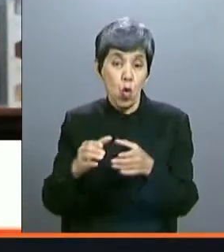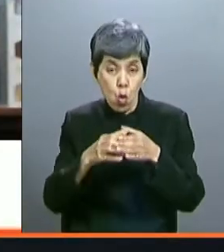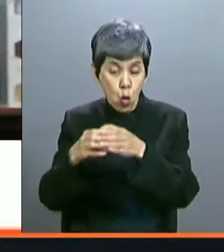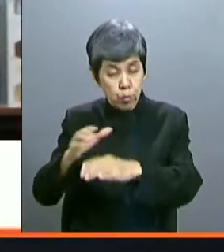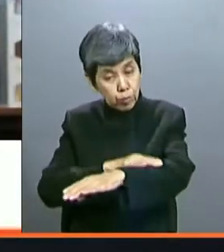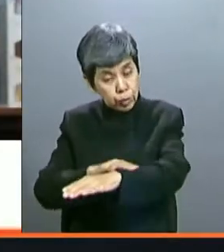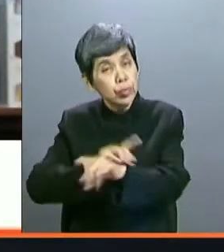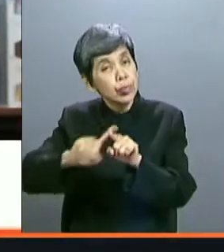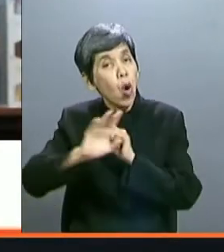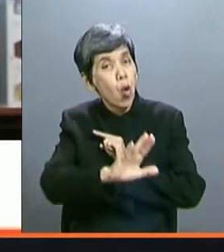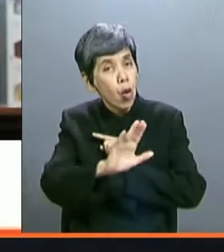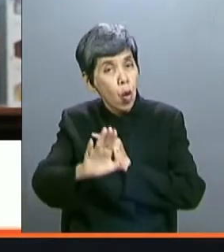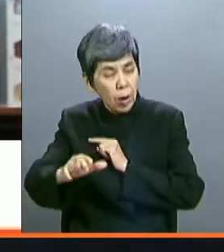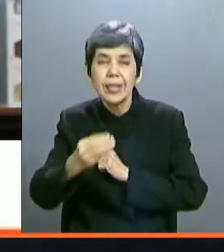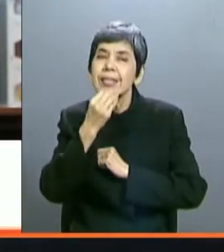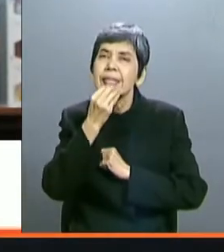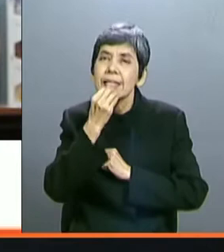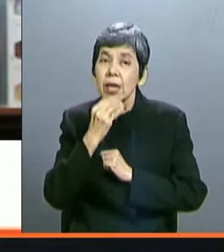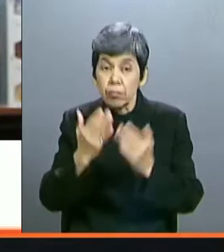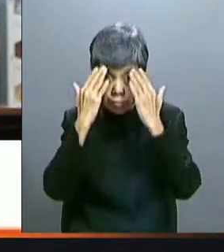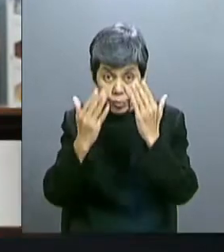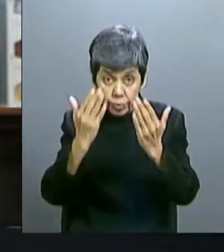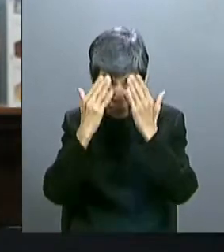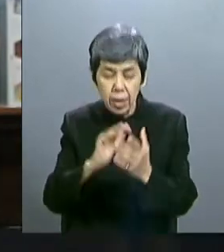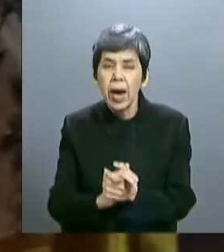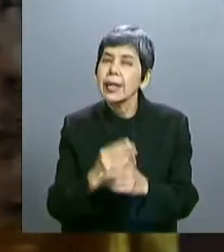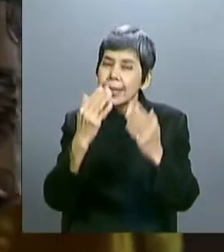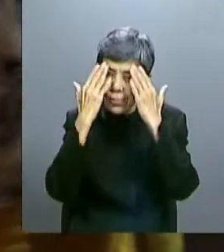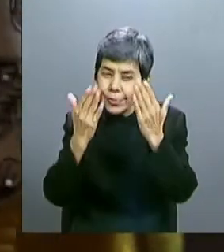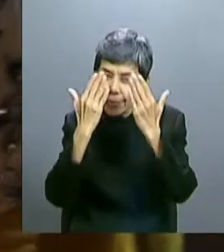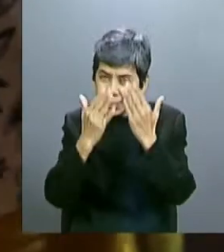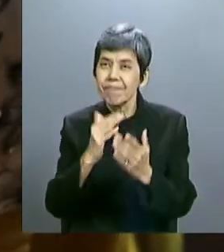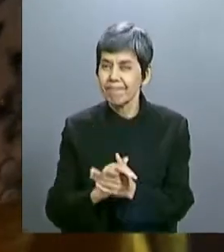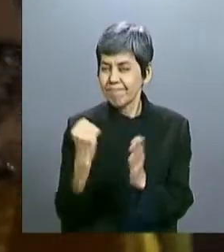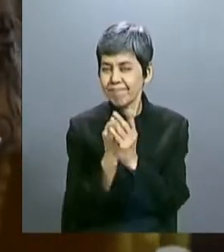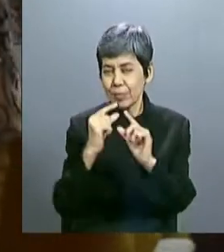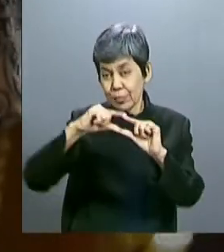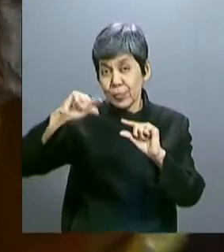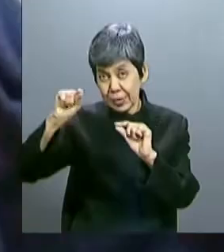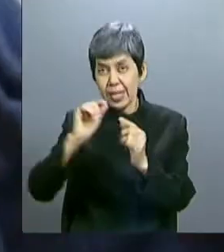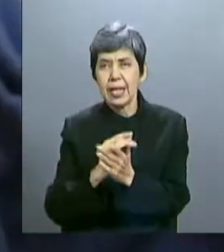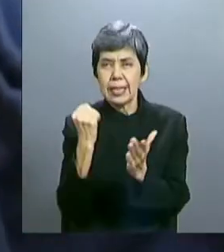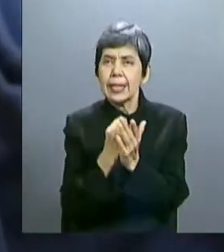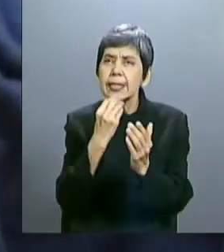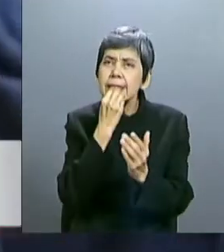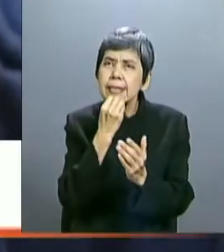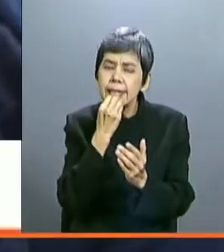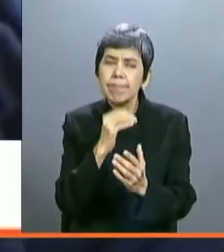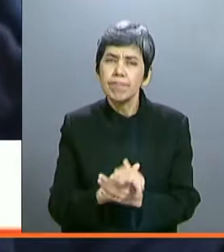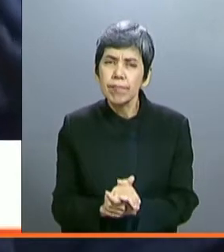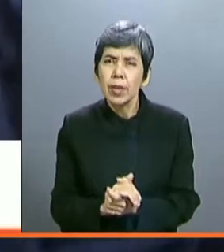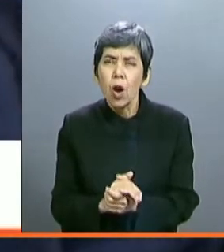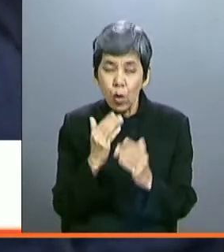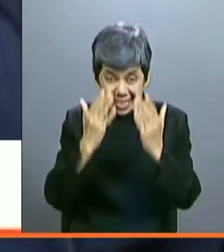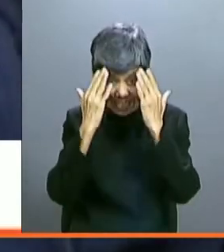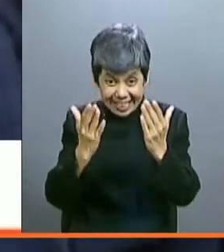ธุ์ต่างๆและอาหารของคนมุสลิมที่เรียกว่าอาหารฮาลาลค่ะ เป็นอาหารที่คนอิสล